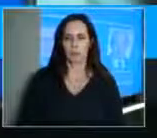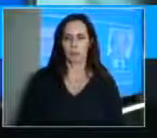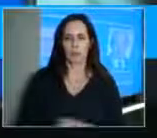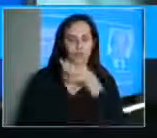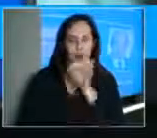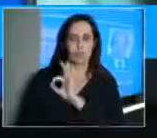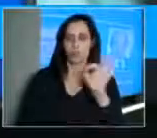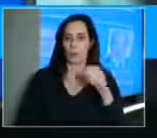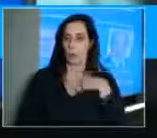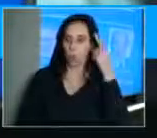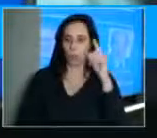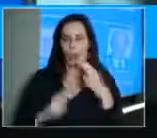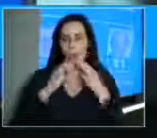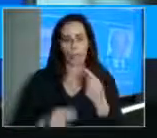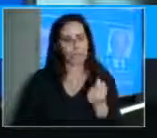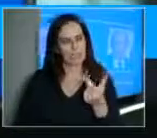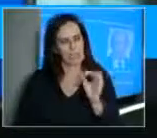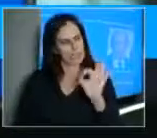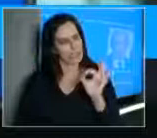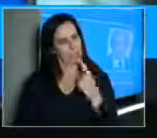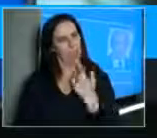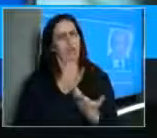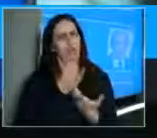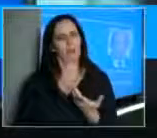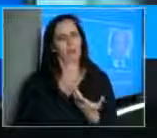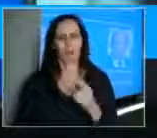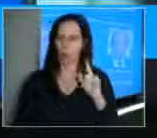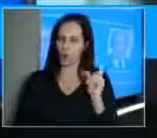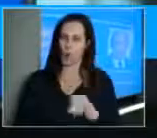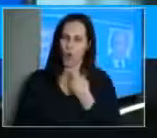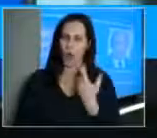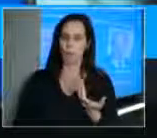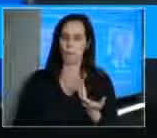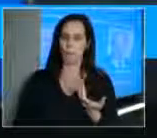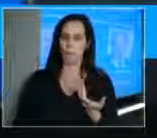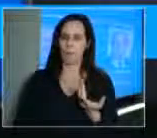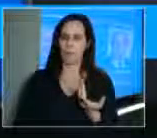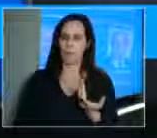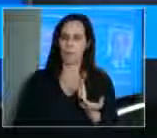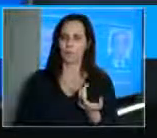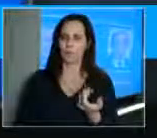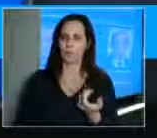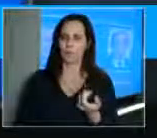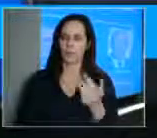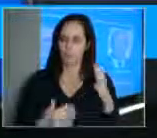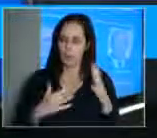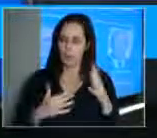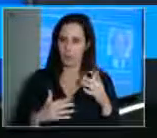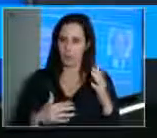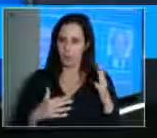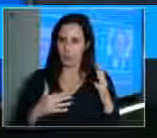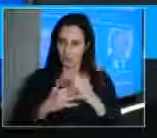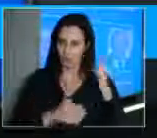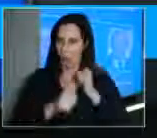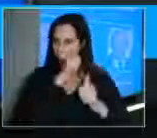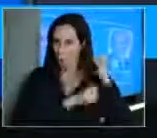שאלה מצוינת, אני לא יודעת להגיד לך. כי זה קצת ציני להגיד את זה, יודעת, כולם מאוחדים סביב. כשנלך אחורנית למיליון שנה,